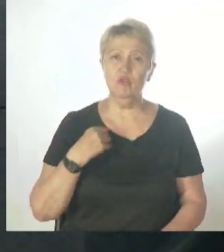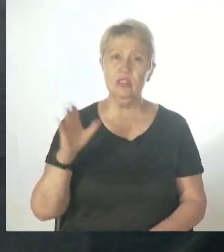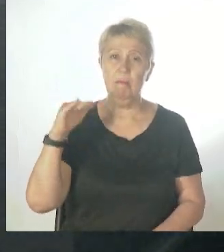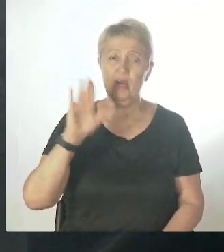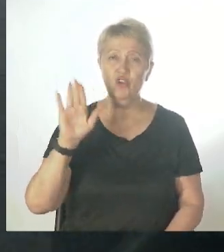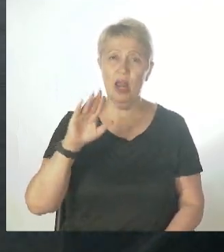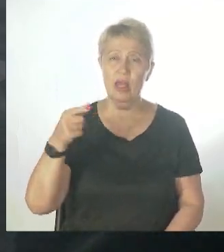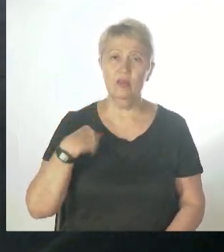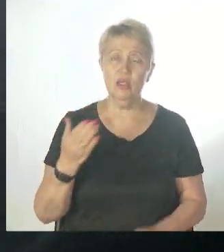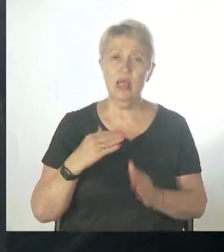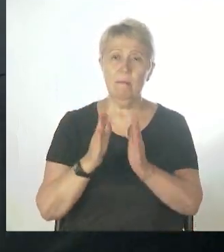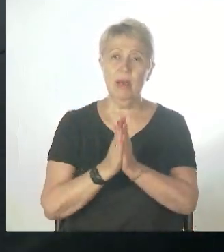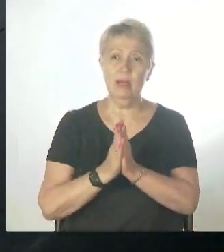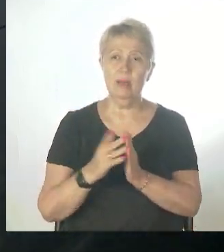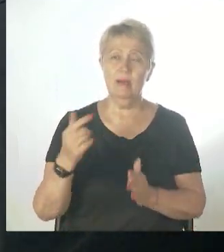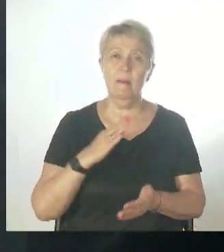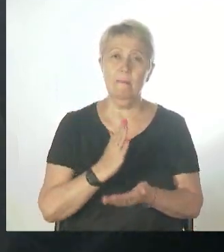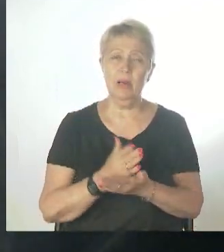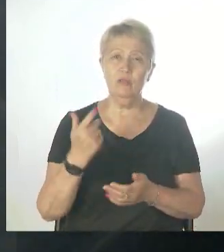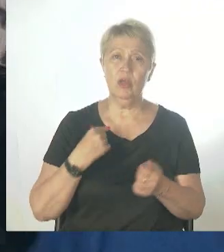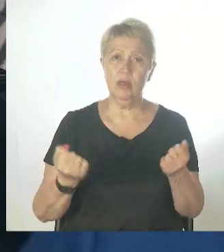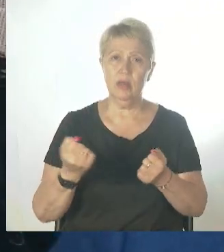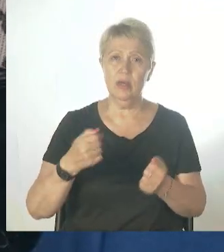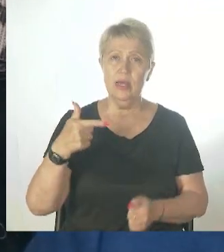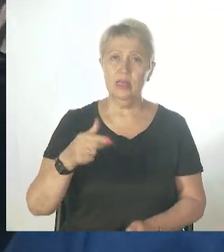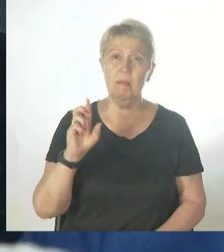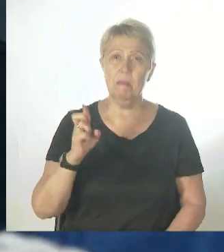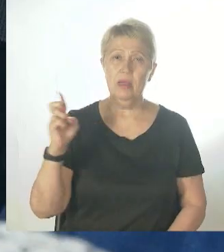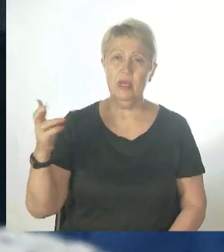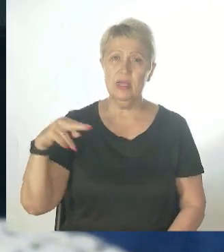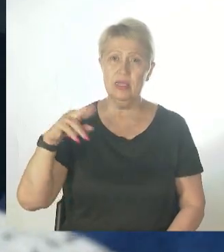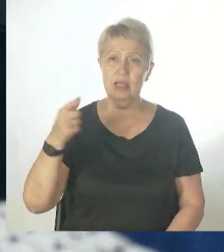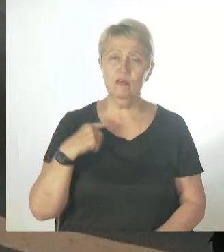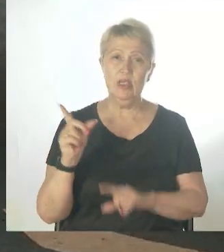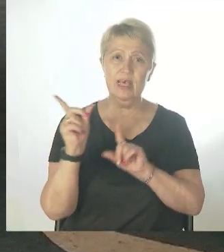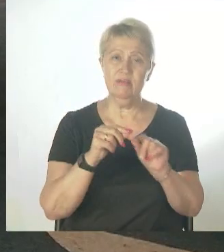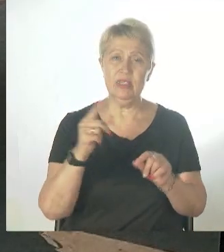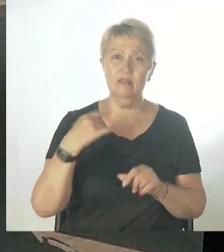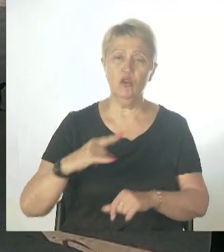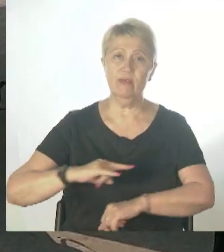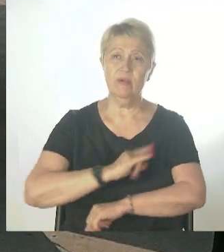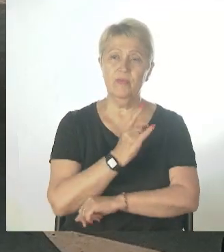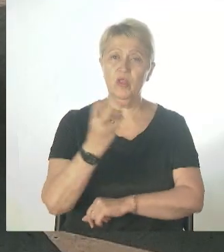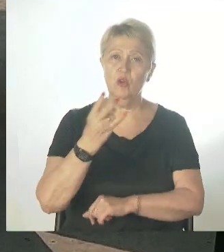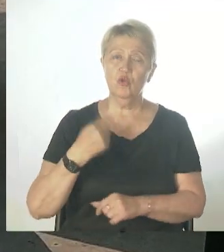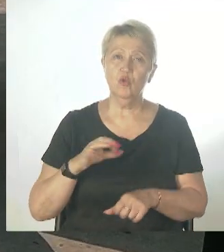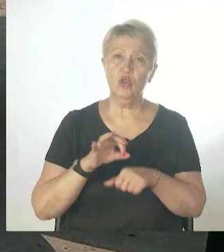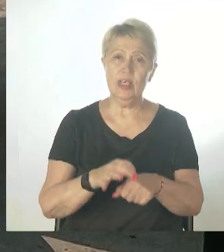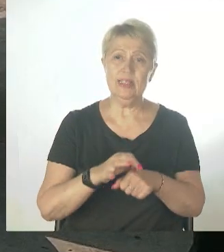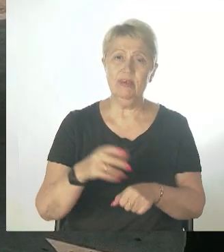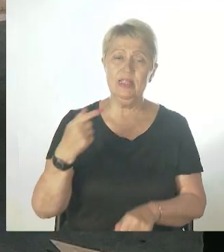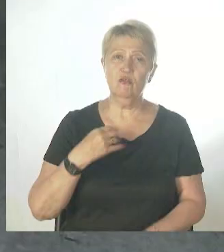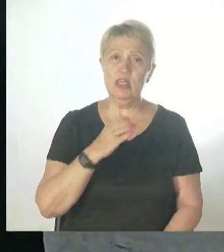После него святыня в сопровождении автомобиля ГИБДД отвезена в аэропорт. Хранитель мощей должен доставить ковчег на